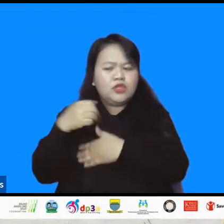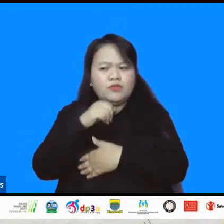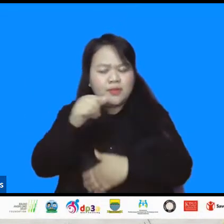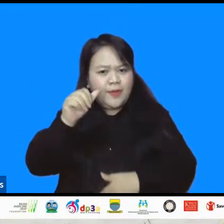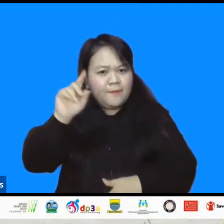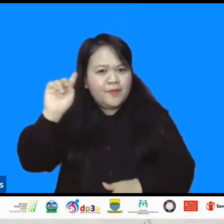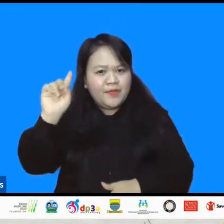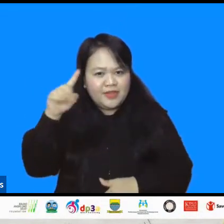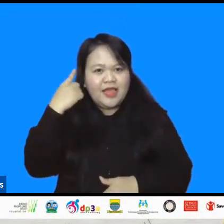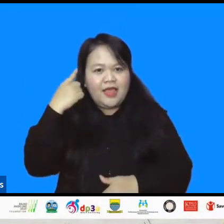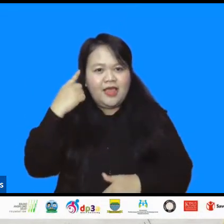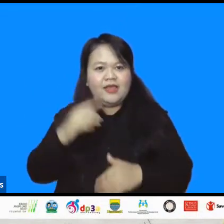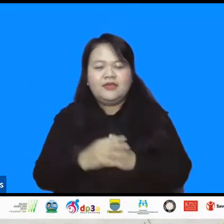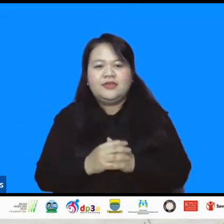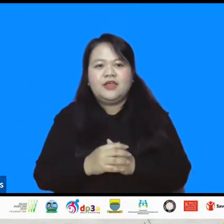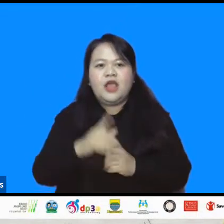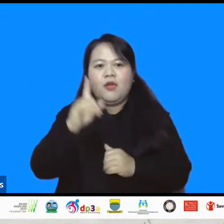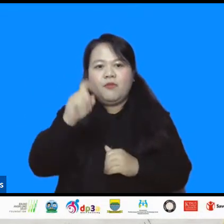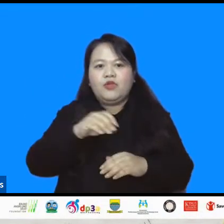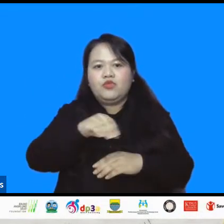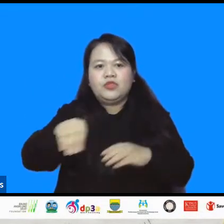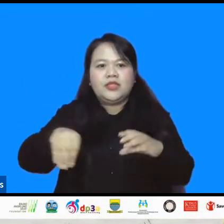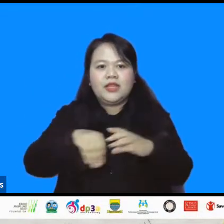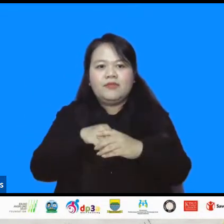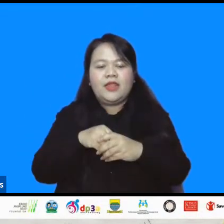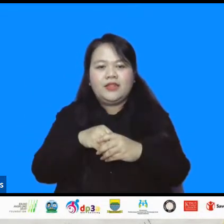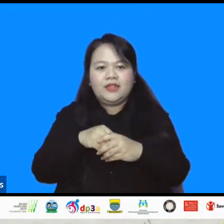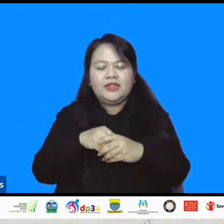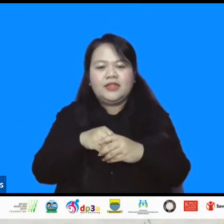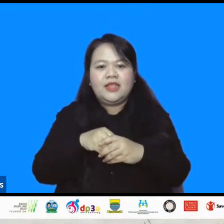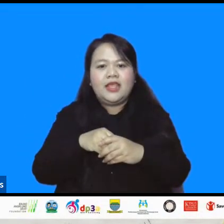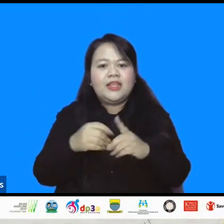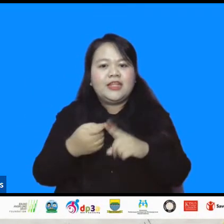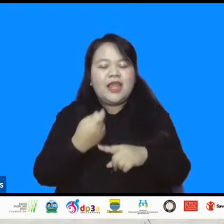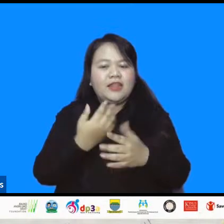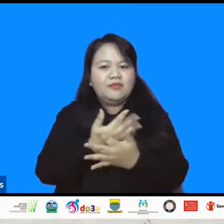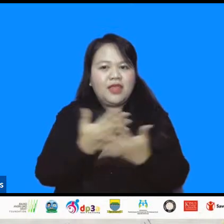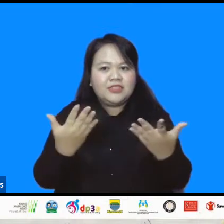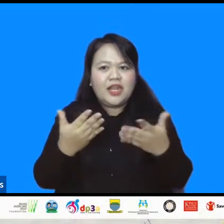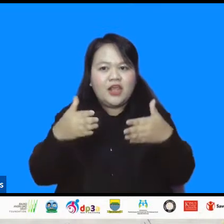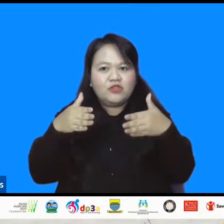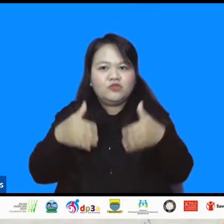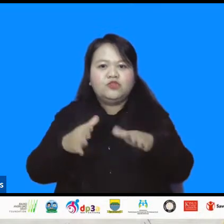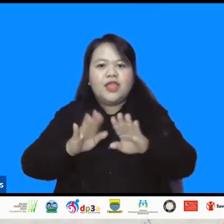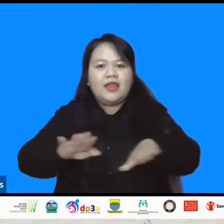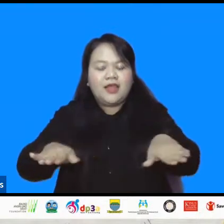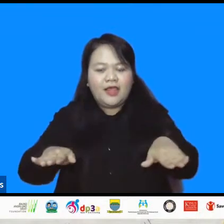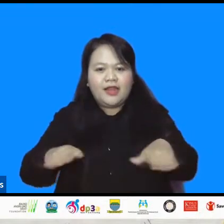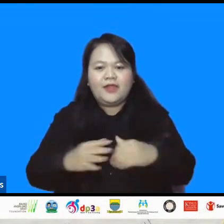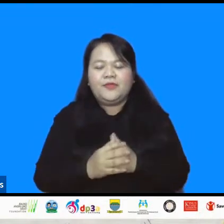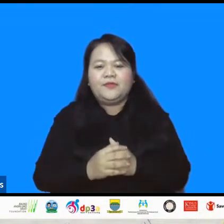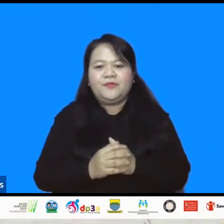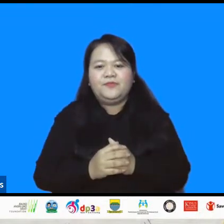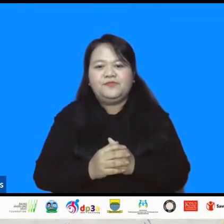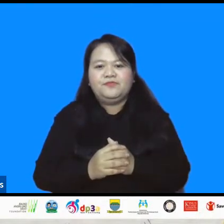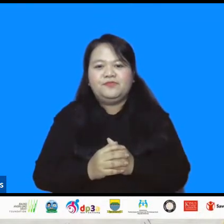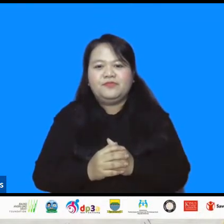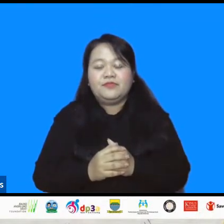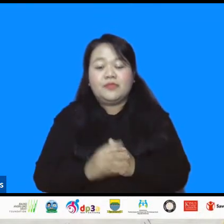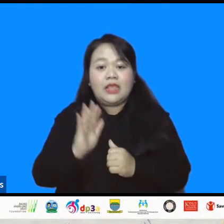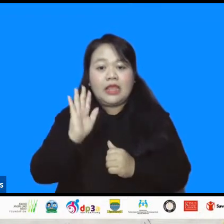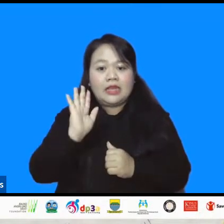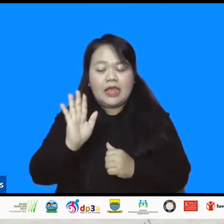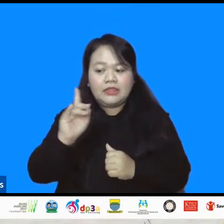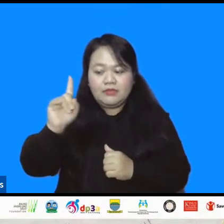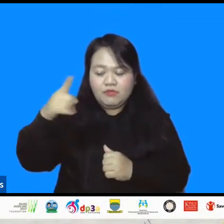pemerintah, dan perlu keterlibatan atau partisipasi dari masyarakat khususnya anak-anak itu sendiri. Jadi kalau nanti pemerintah